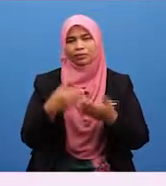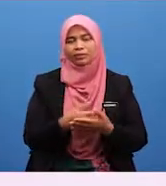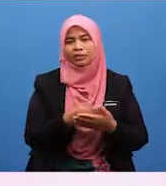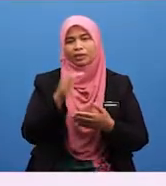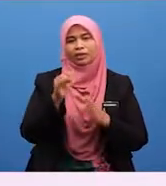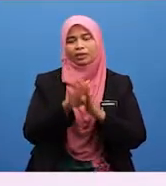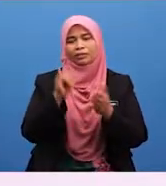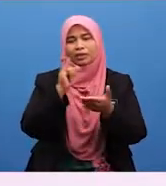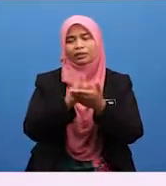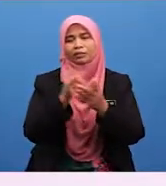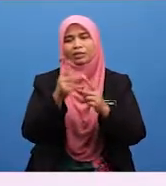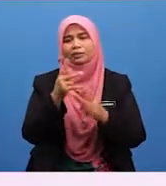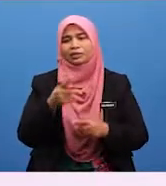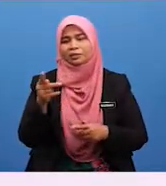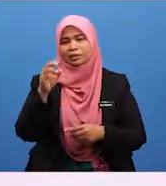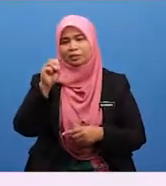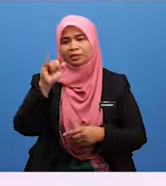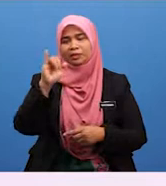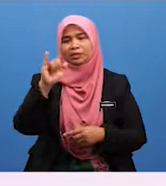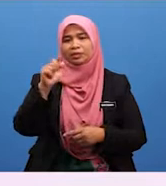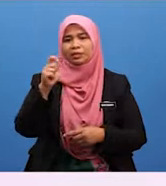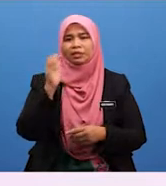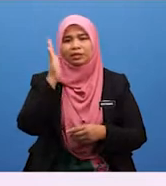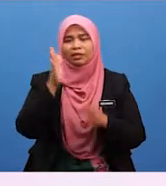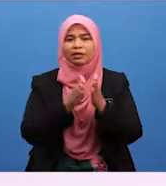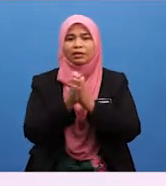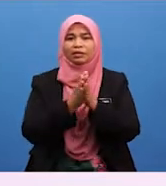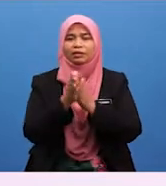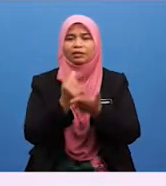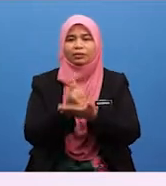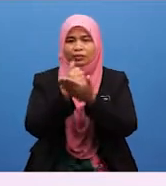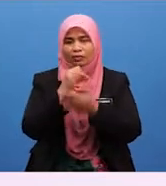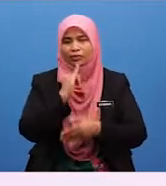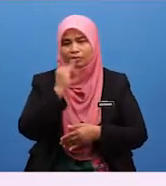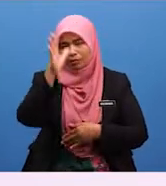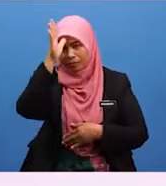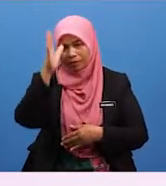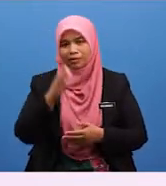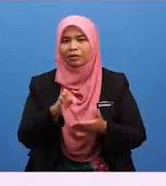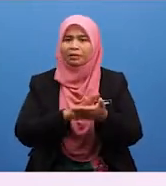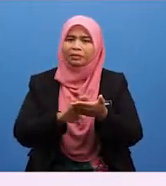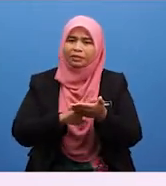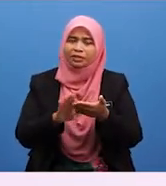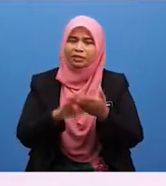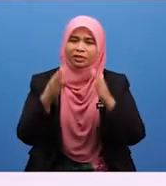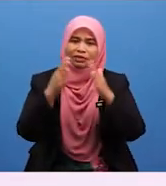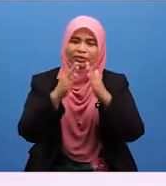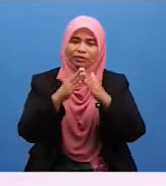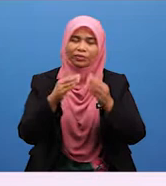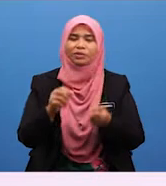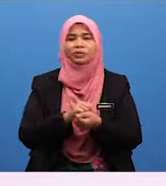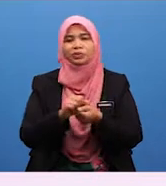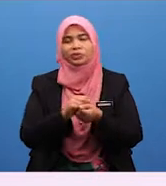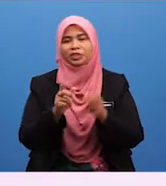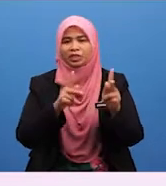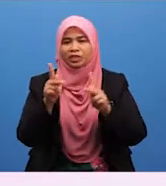kepada perkara sam'iyat akan rajin menolong ibu bapa membersihkan rumah,